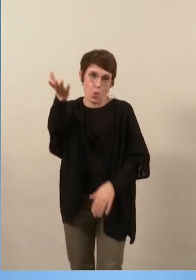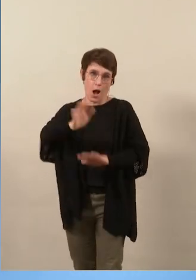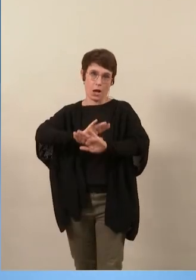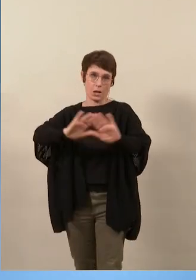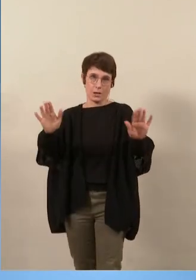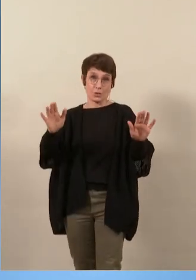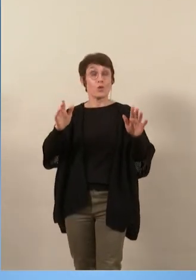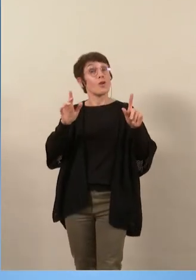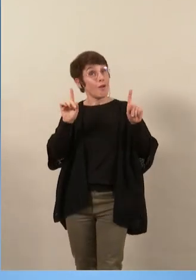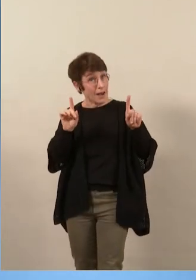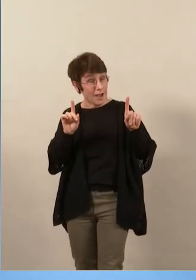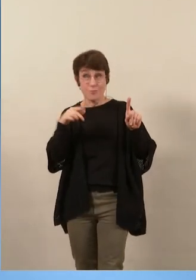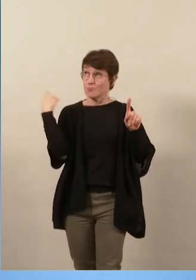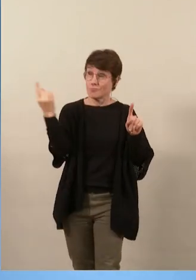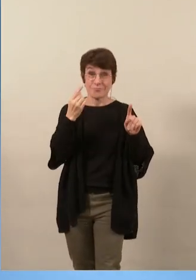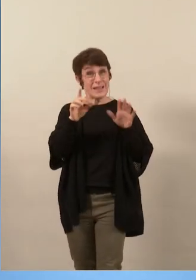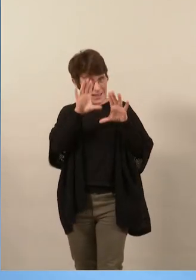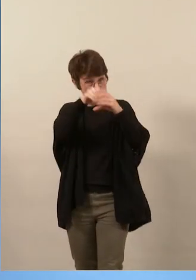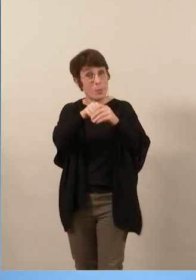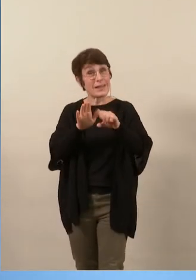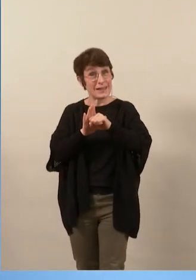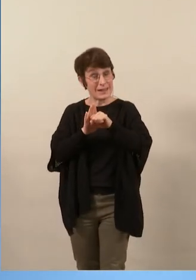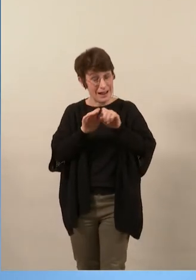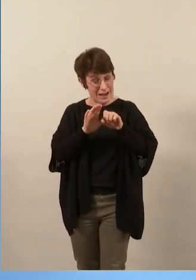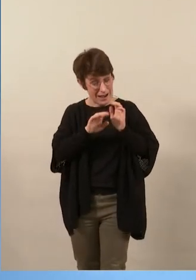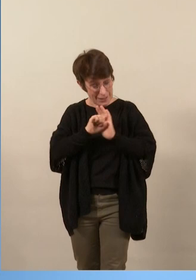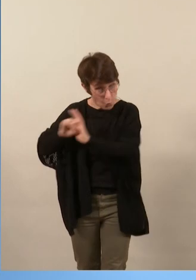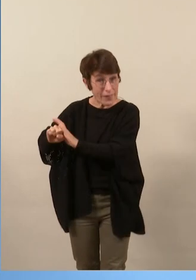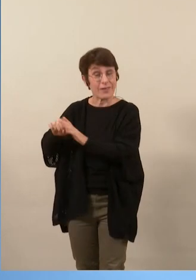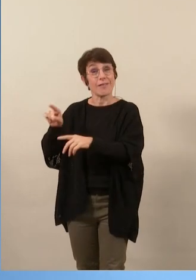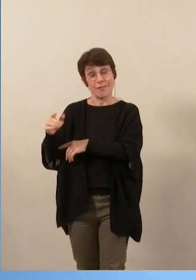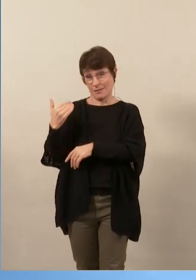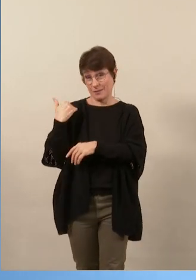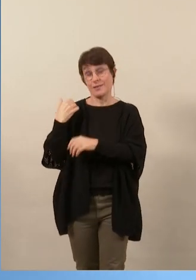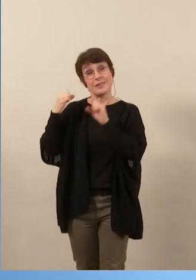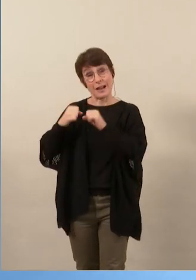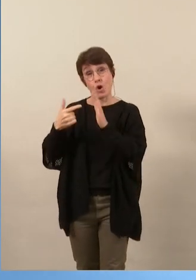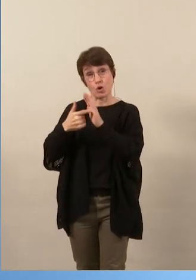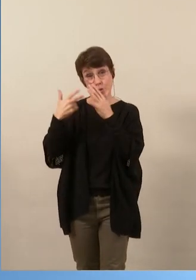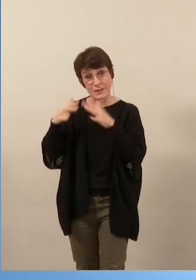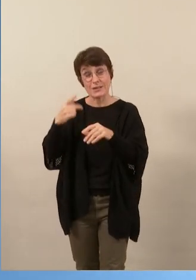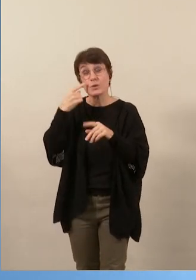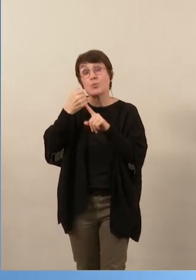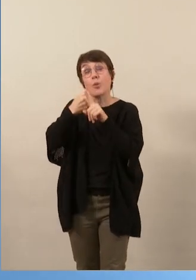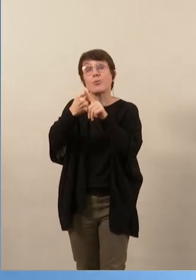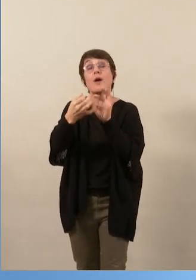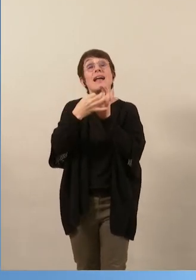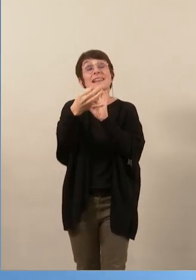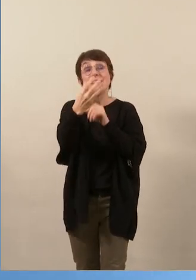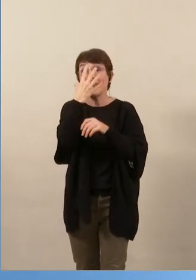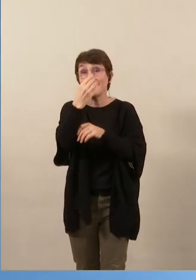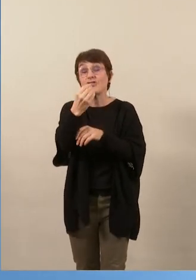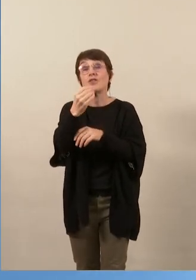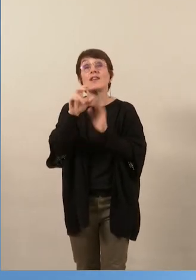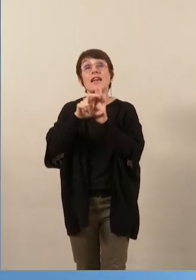territoire y compris d'ailleurs la droite s'est mis d'accord en 2018 pour défendre non pas la gare la ligne TGV mais pour